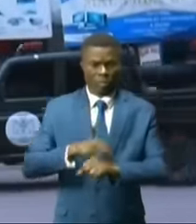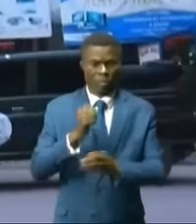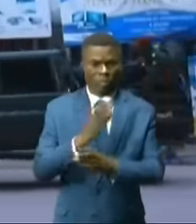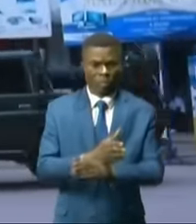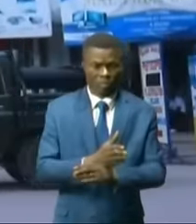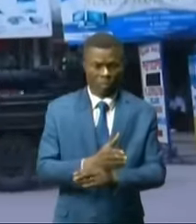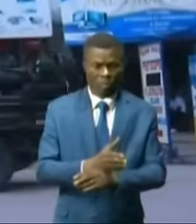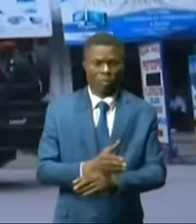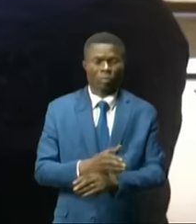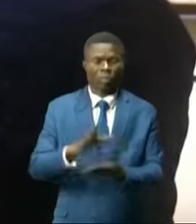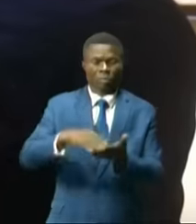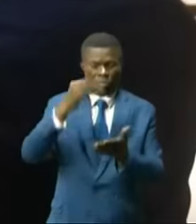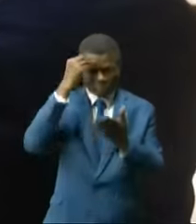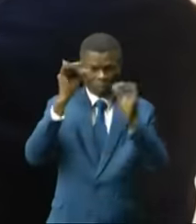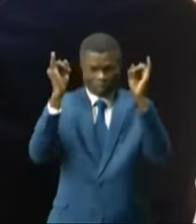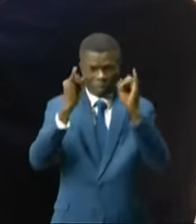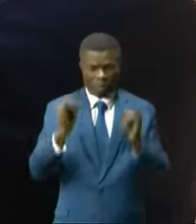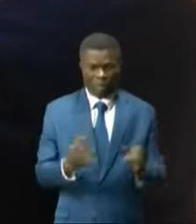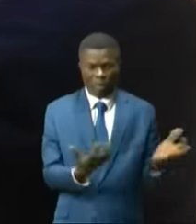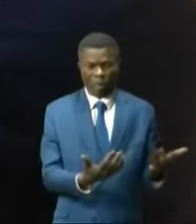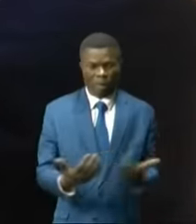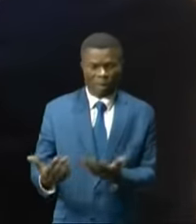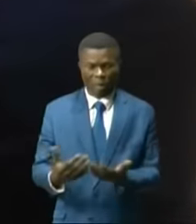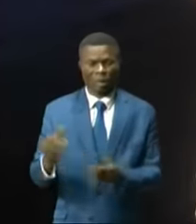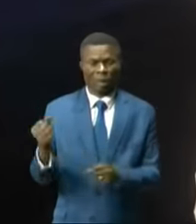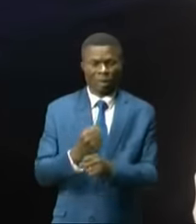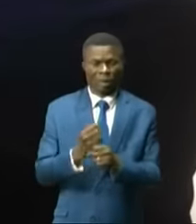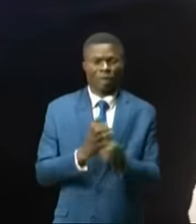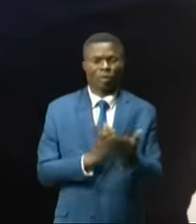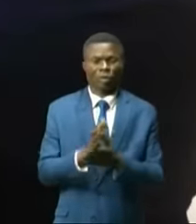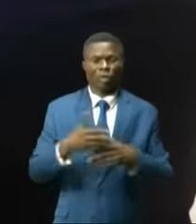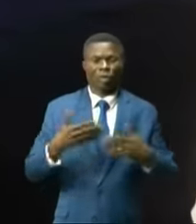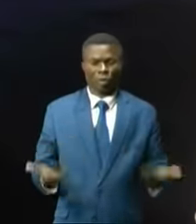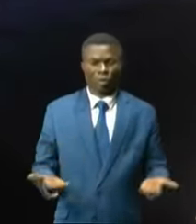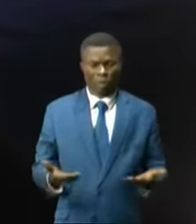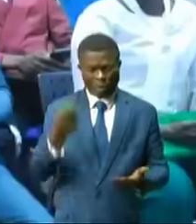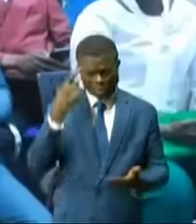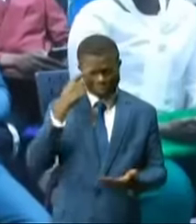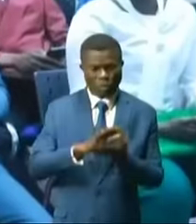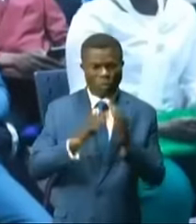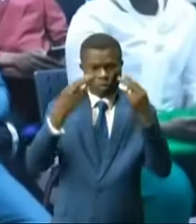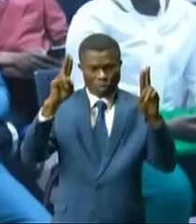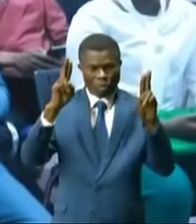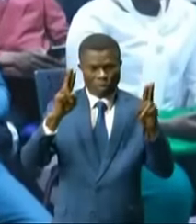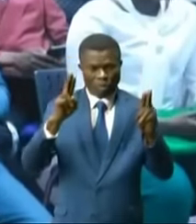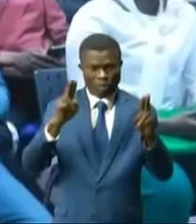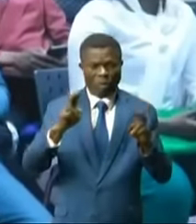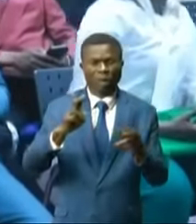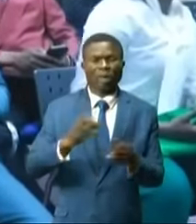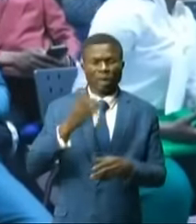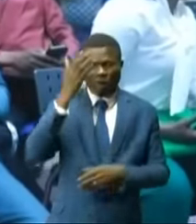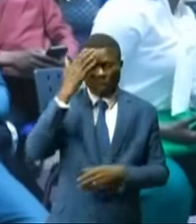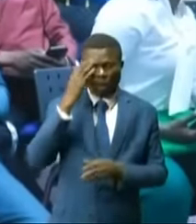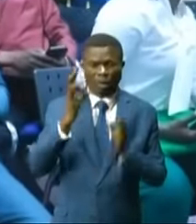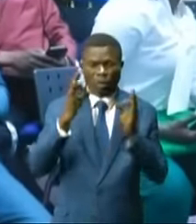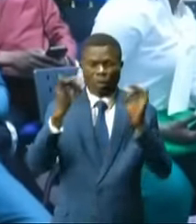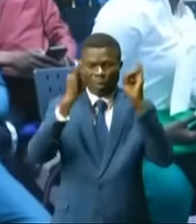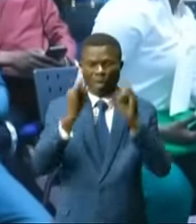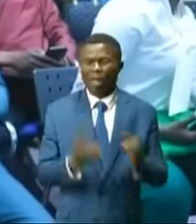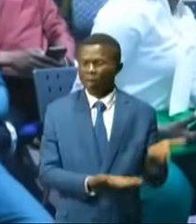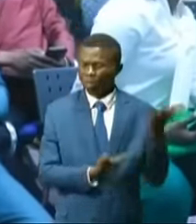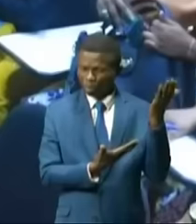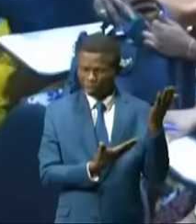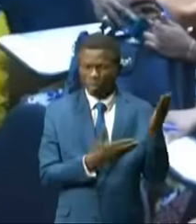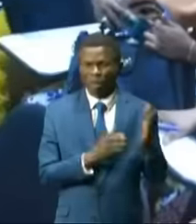la numérisation et à la modernisation de son fonctionnement. Pour y arriver, les connaissances en informatique sont